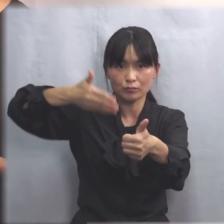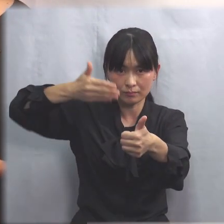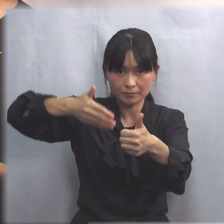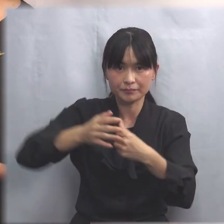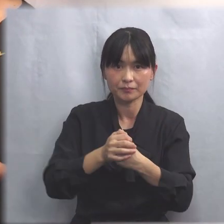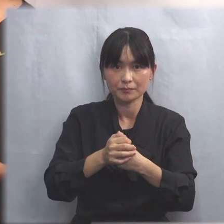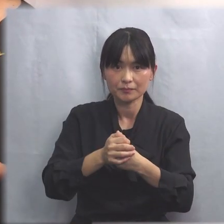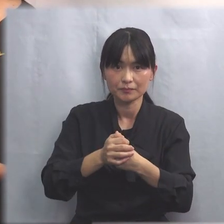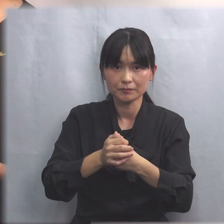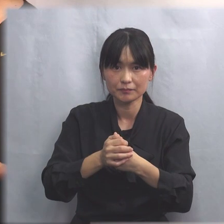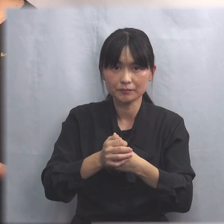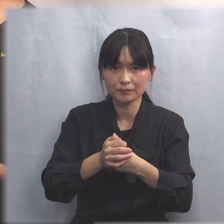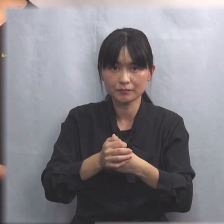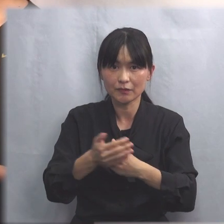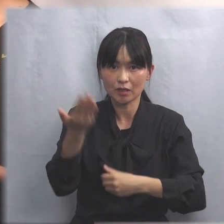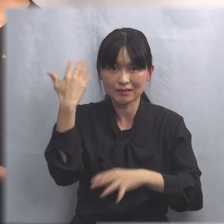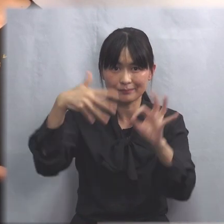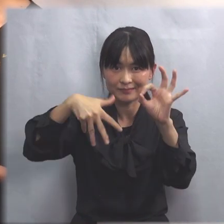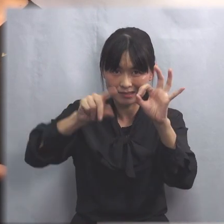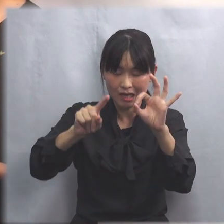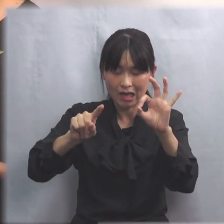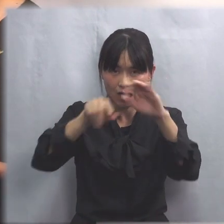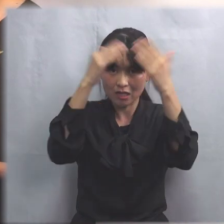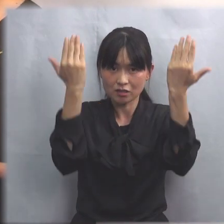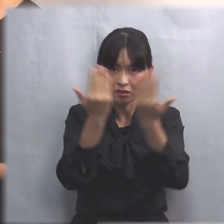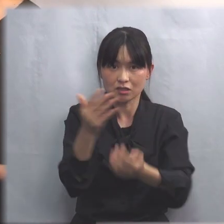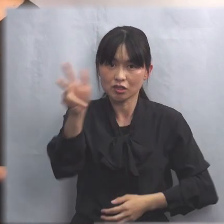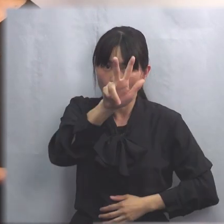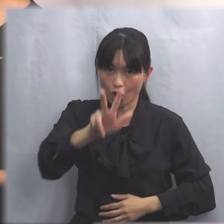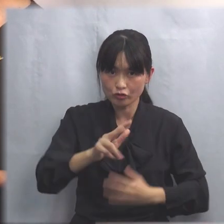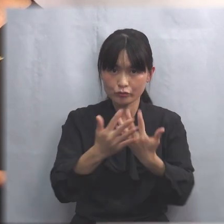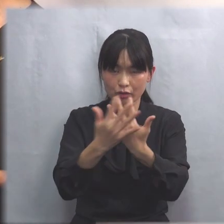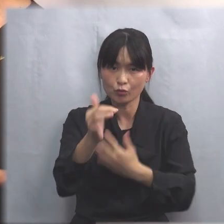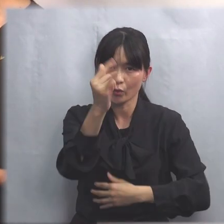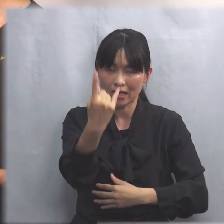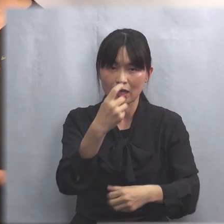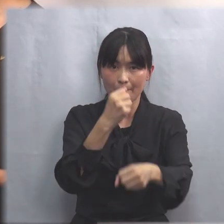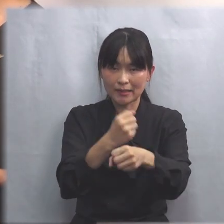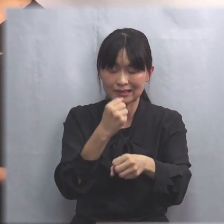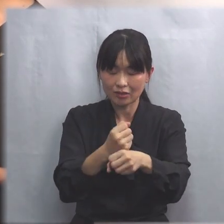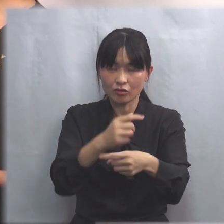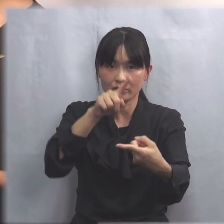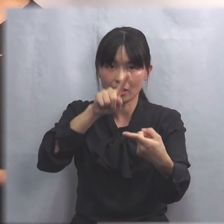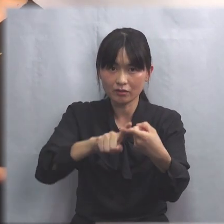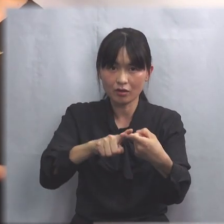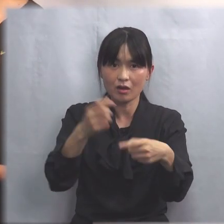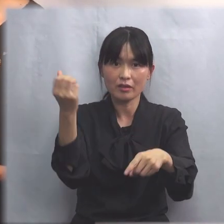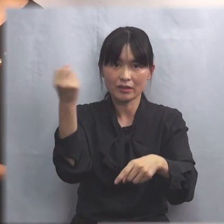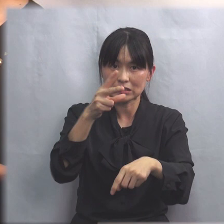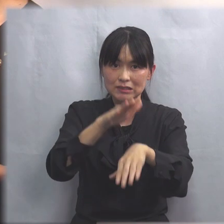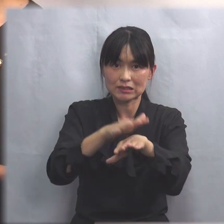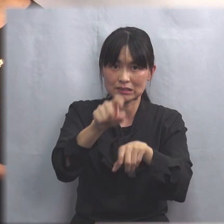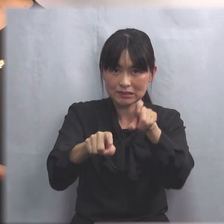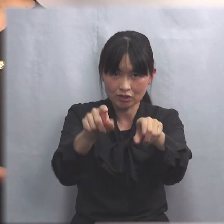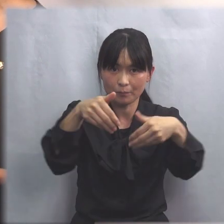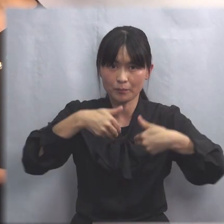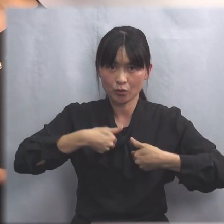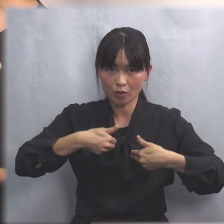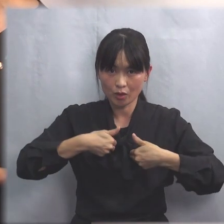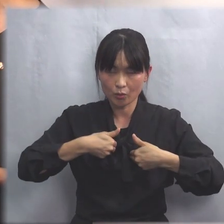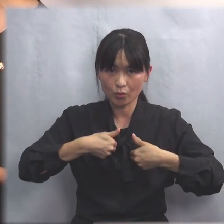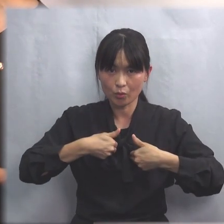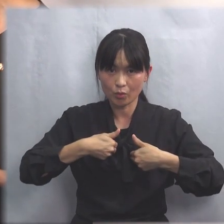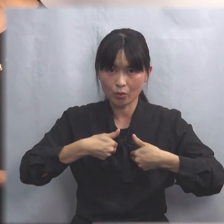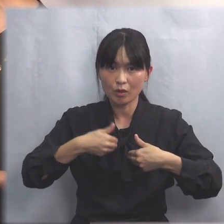전국위에서 제출되었었던 중앙당 적자 해소 대책을 이행할 것을 한 번 더 상기시켜 드리면서요. 다만 앞서서 지역 부분에서